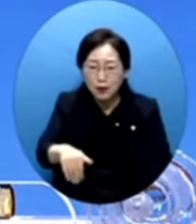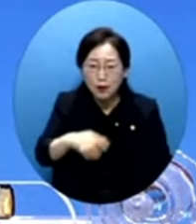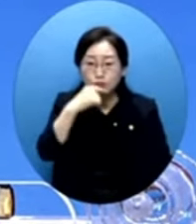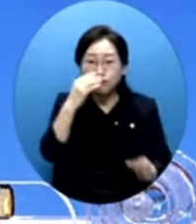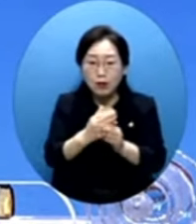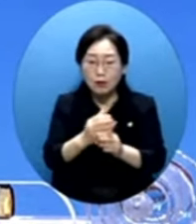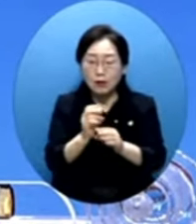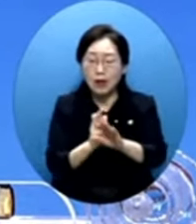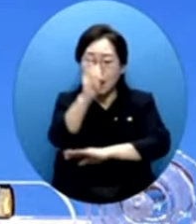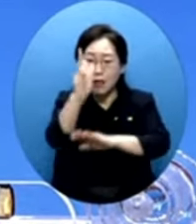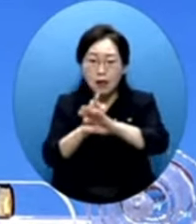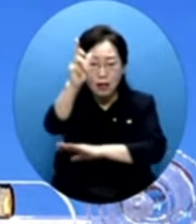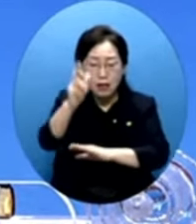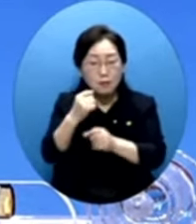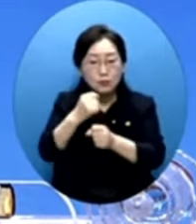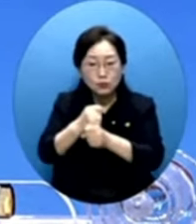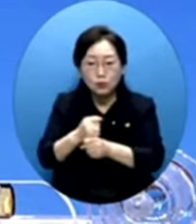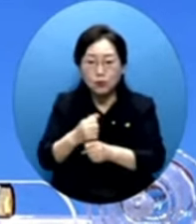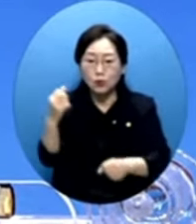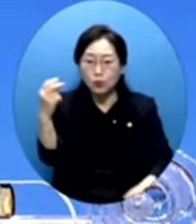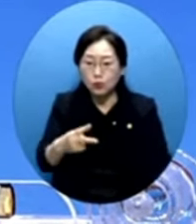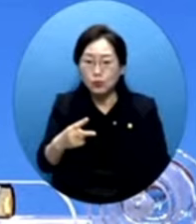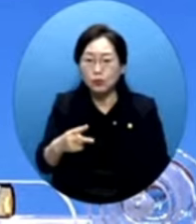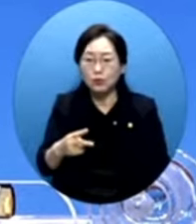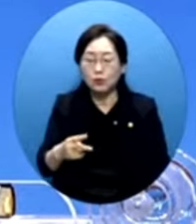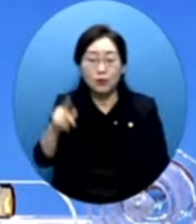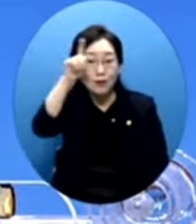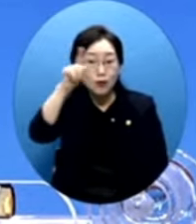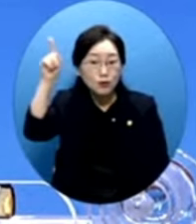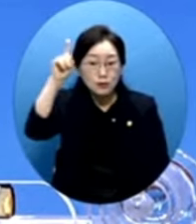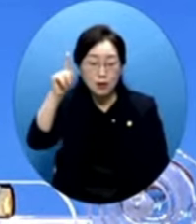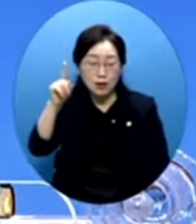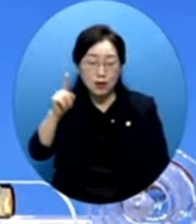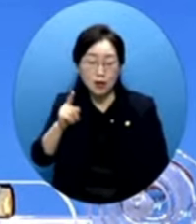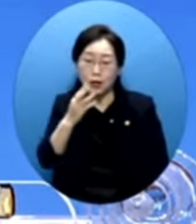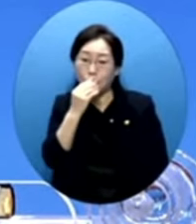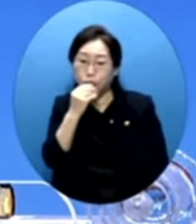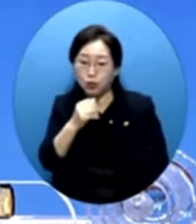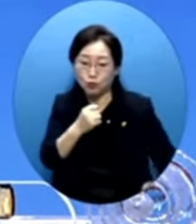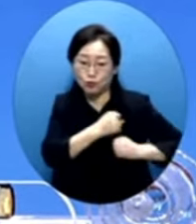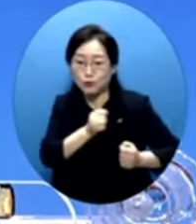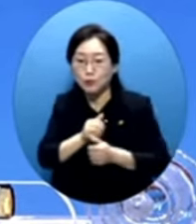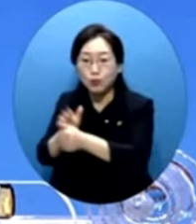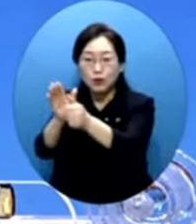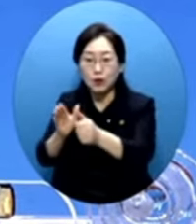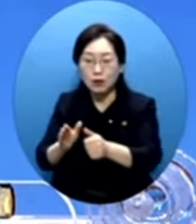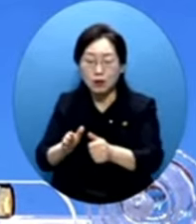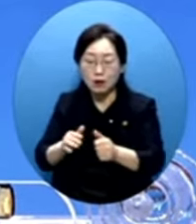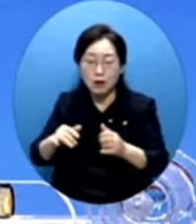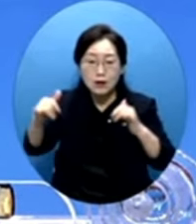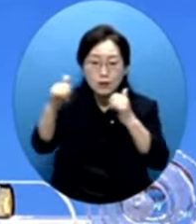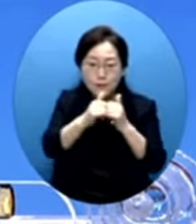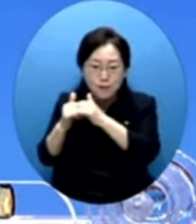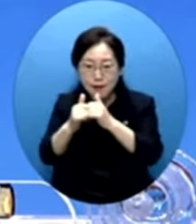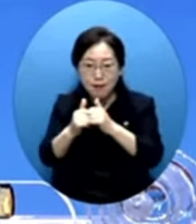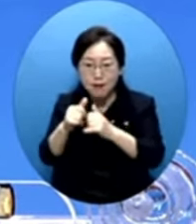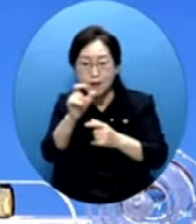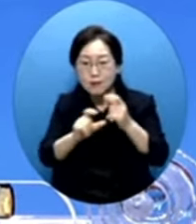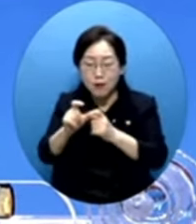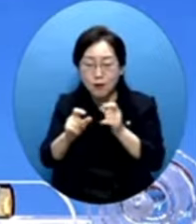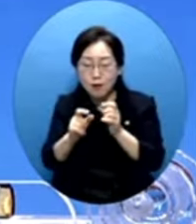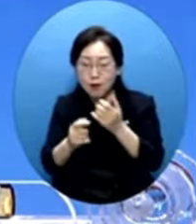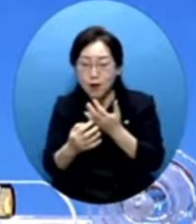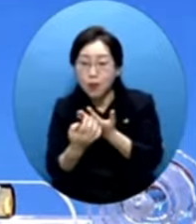핵무기를 개발하고 또 러시아의 군대를 파견해서 전쟁을 확산시키고 이러한 때 우리는 기대해야 됩니다